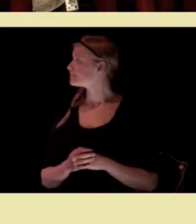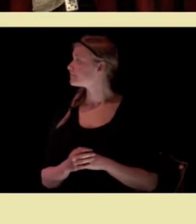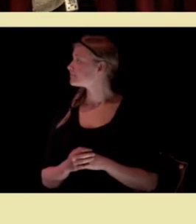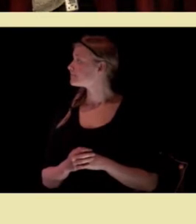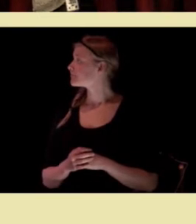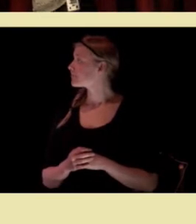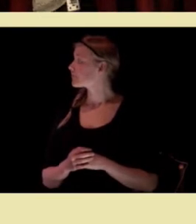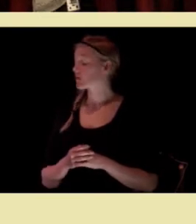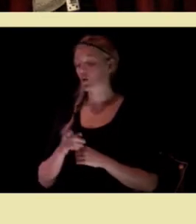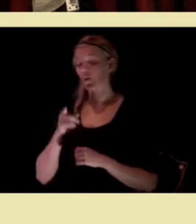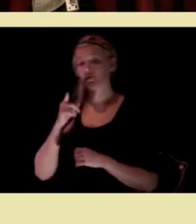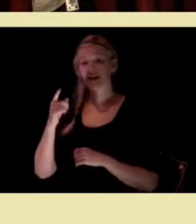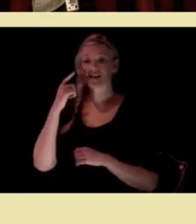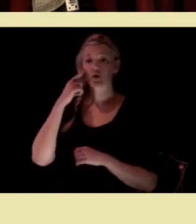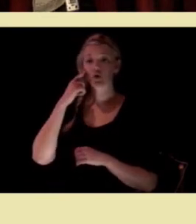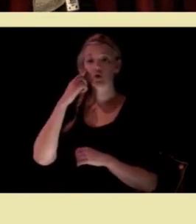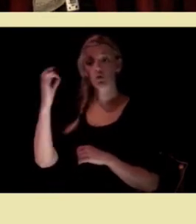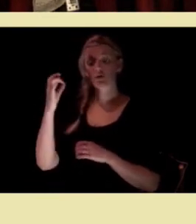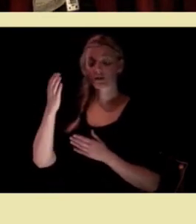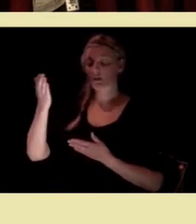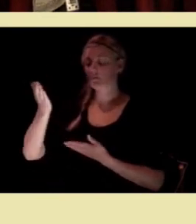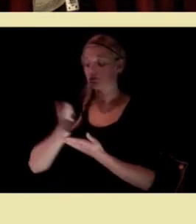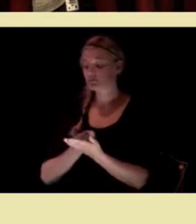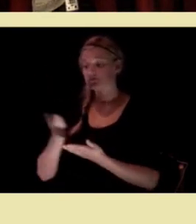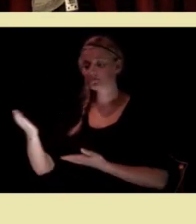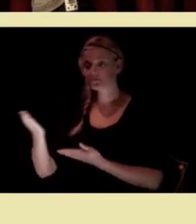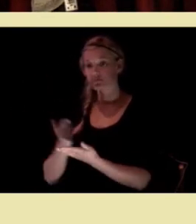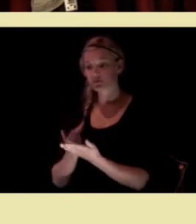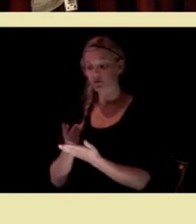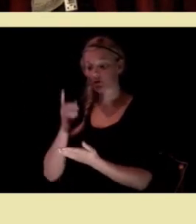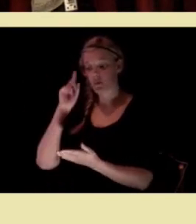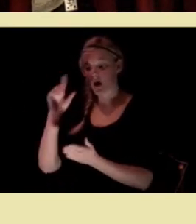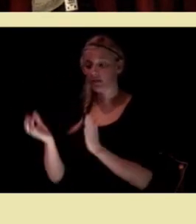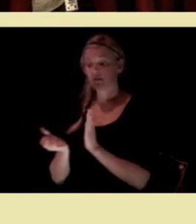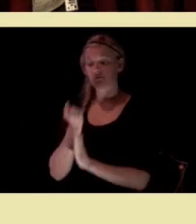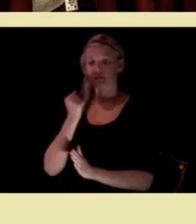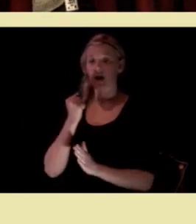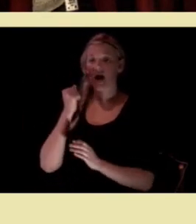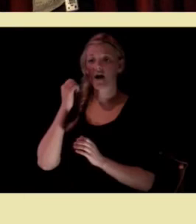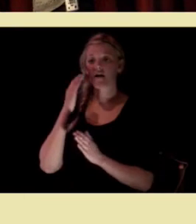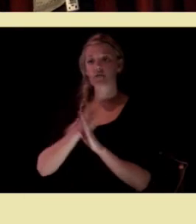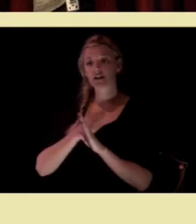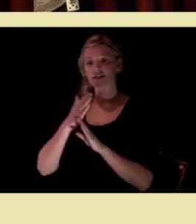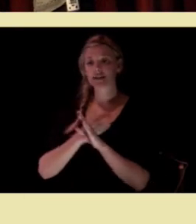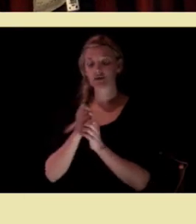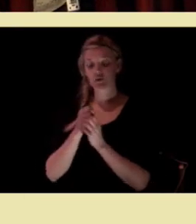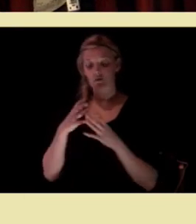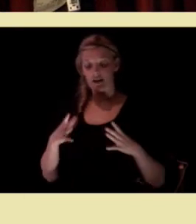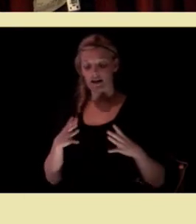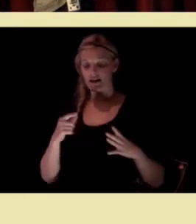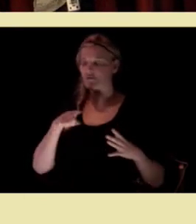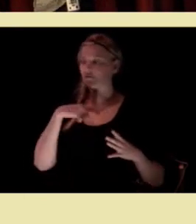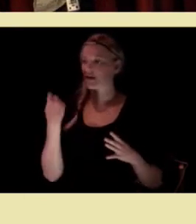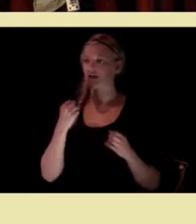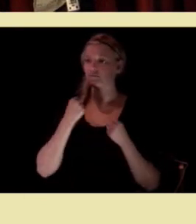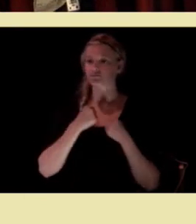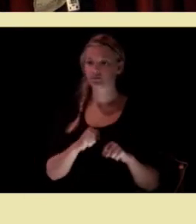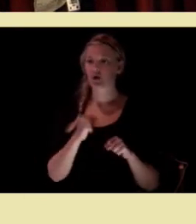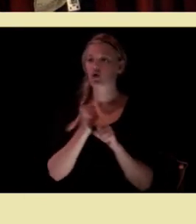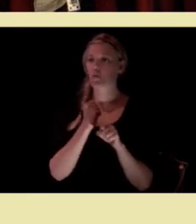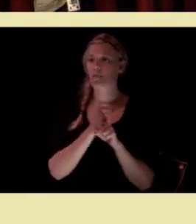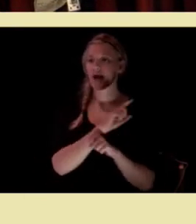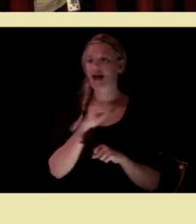Og den her kunnskapsdelingen og som kan bidra til kvalitetsutvikling er det vi driver på med hele